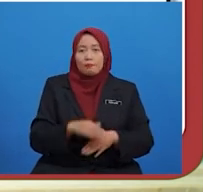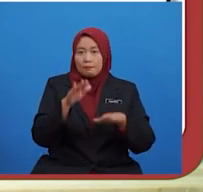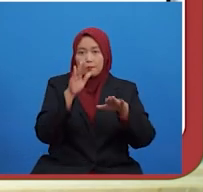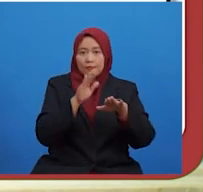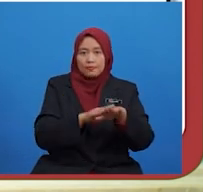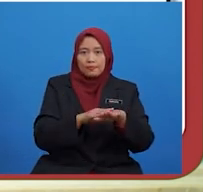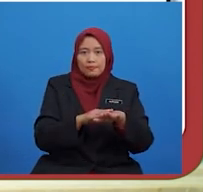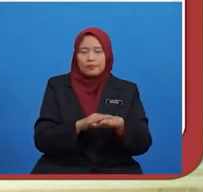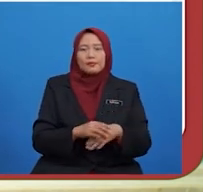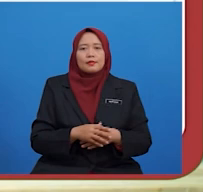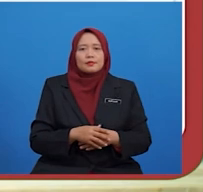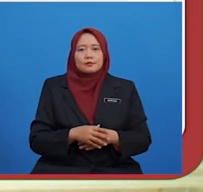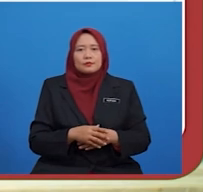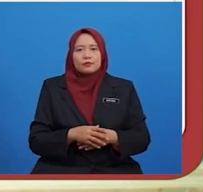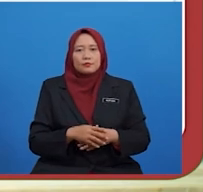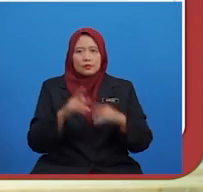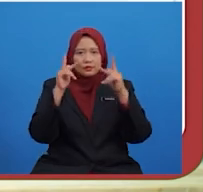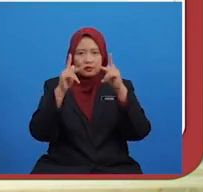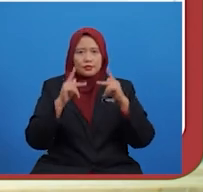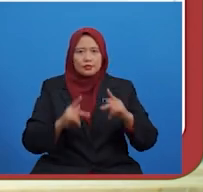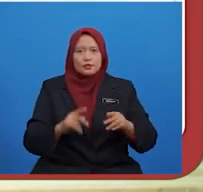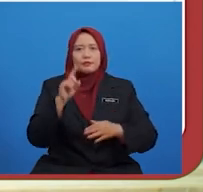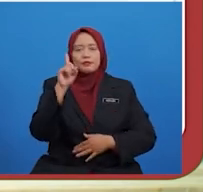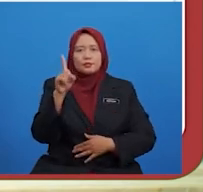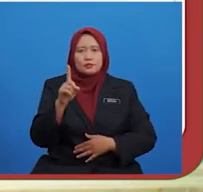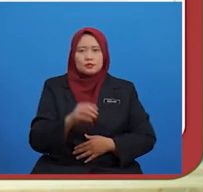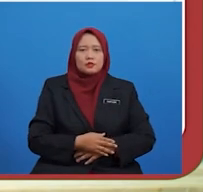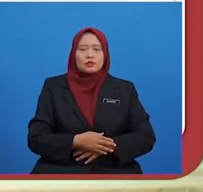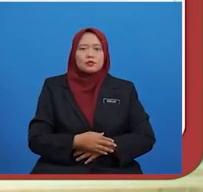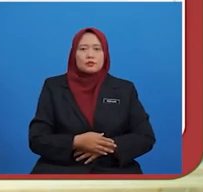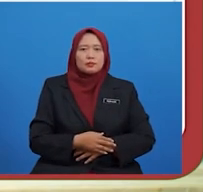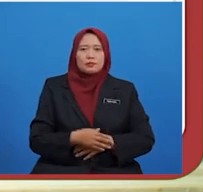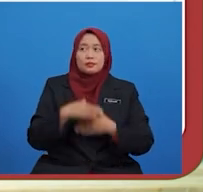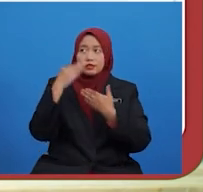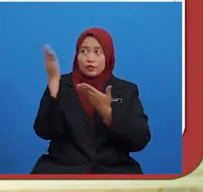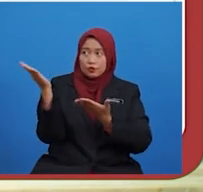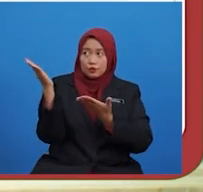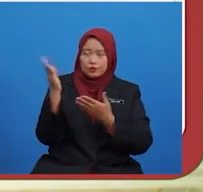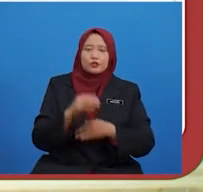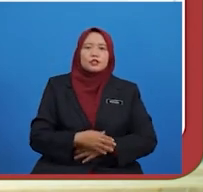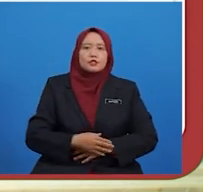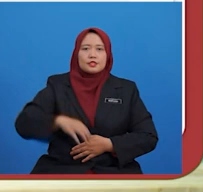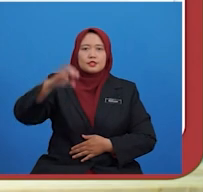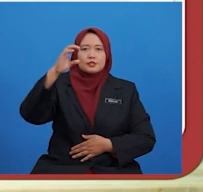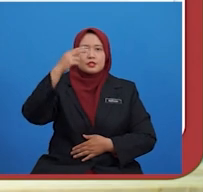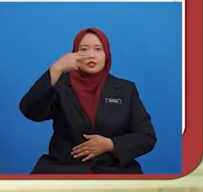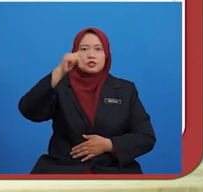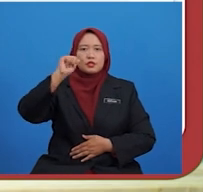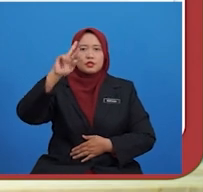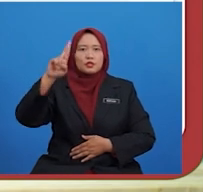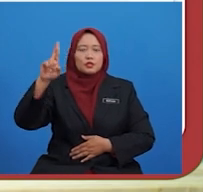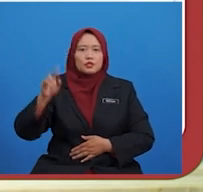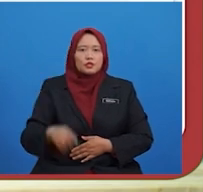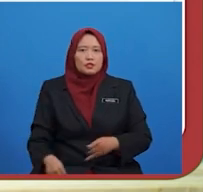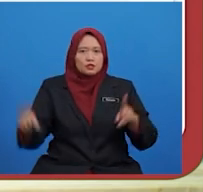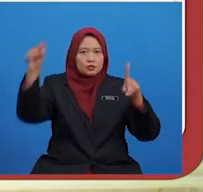jenis data char. Kaedah pertama adalah seperti berikut. Char grade